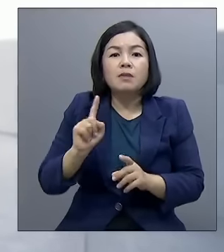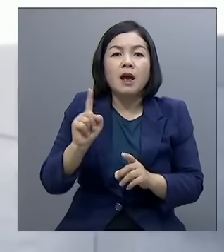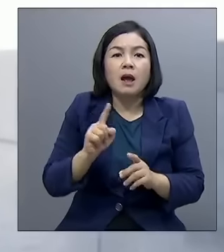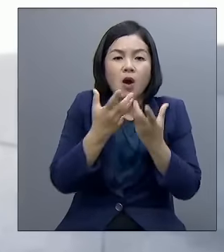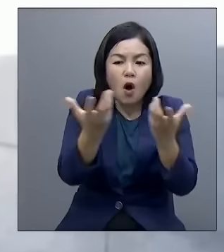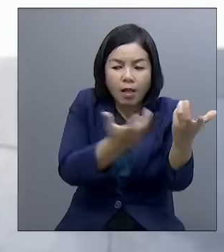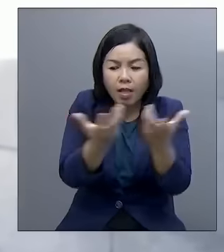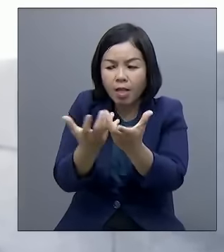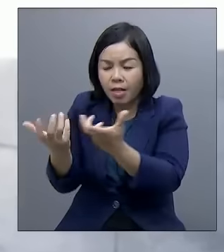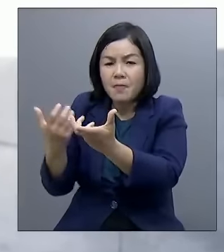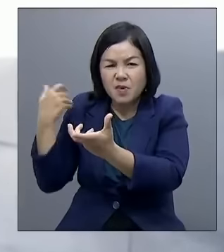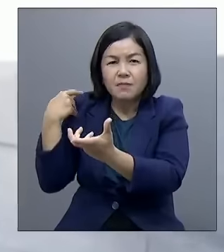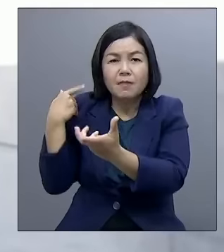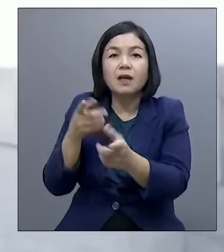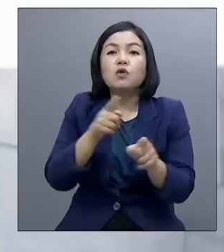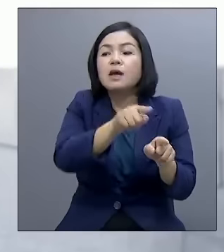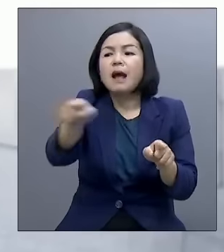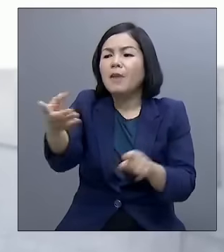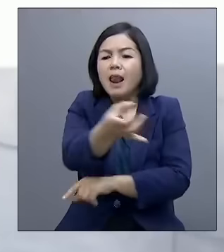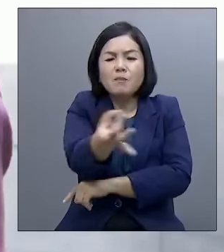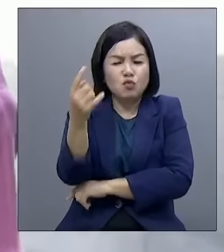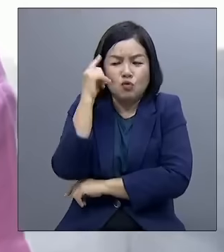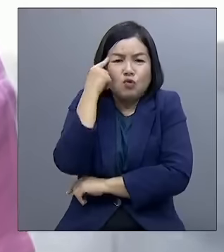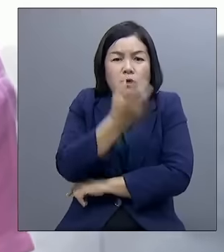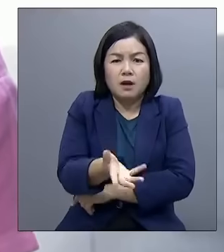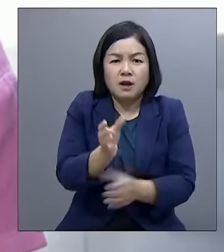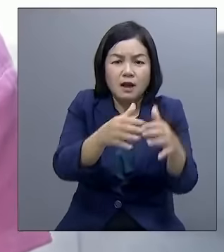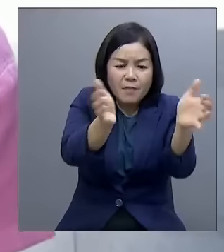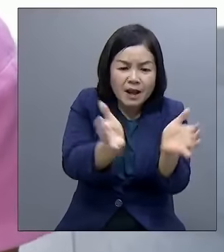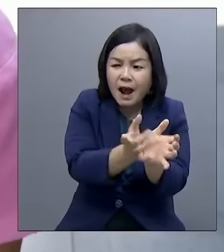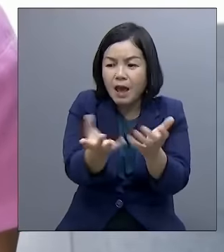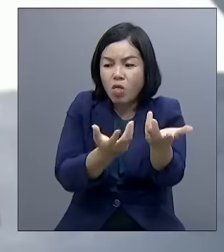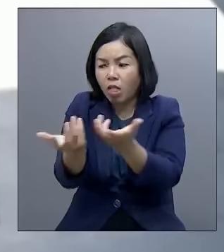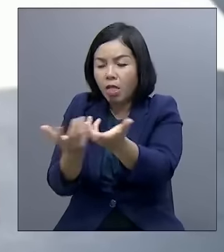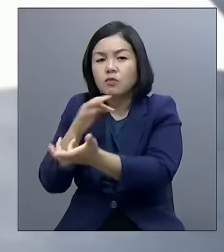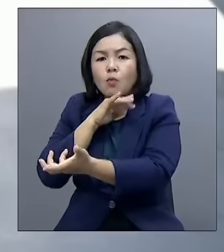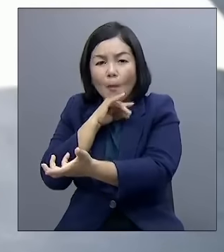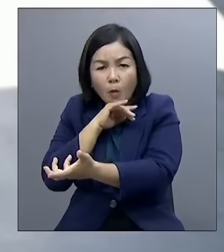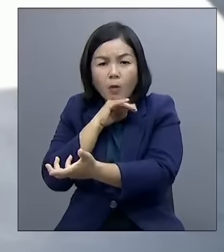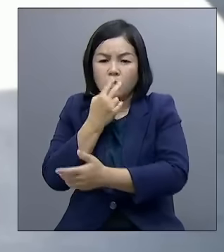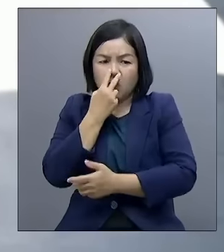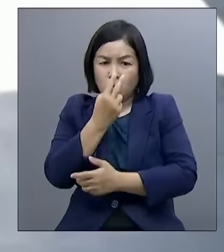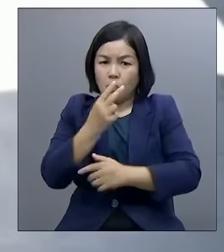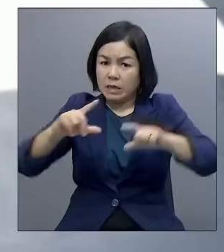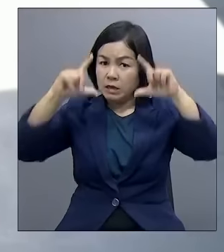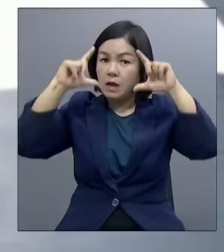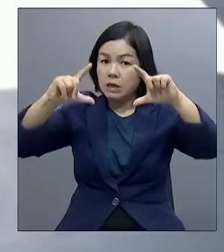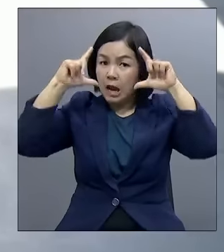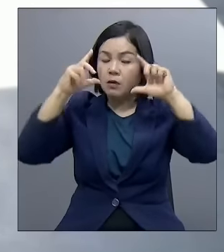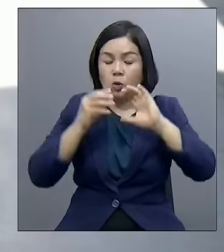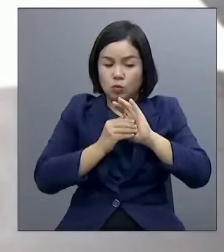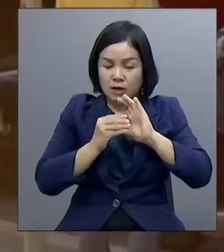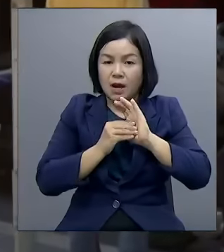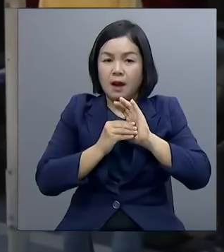อะแยะนะอะไรอย่างเงี้ยไม่รู้อะไรถังขยะอะไรพวกนี้ก็สกปรกมันเป็นภาพพจน์ของเมืองเราด้ว